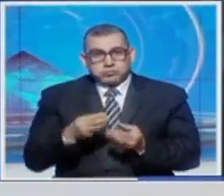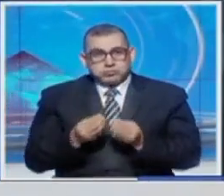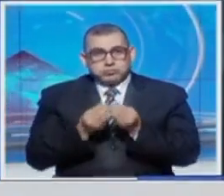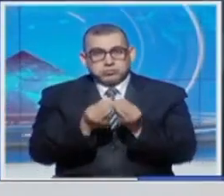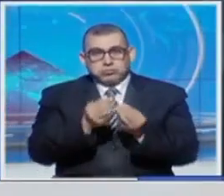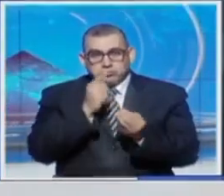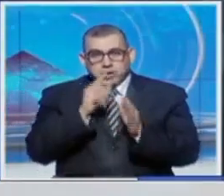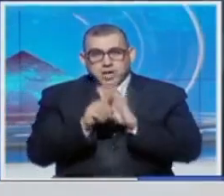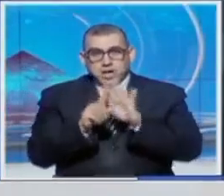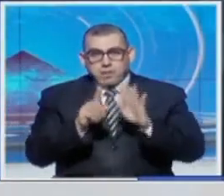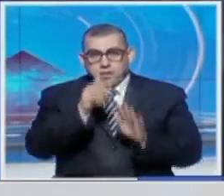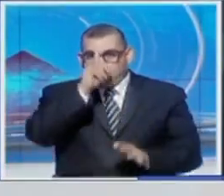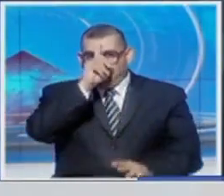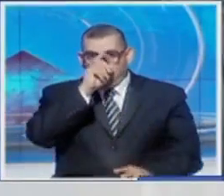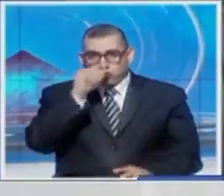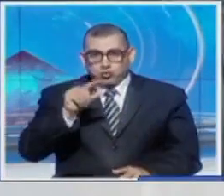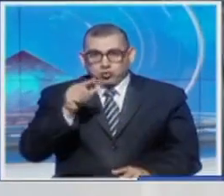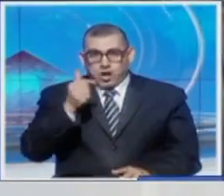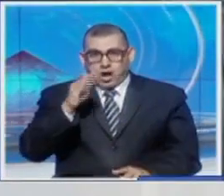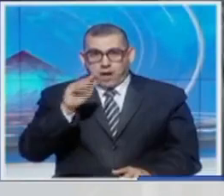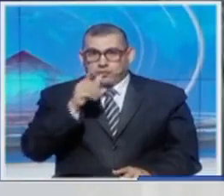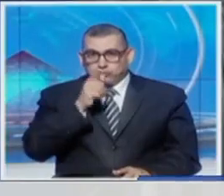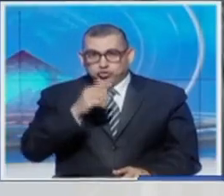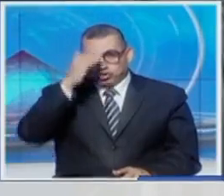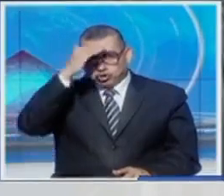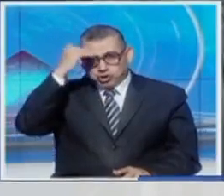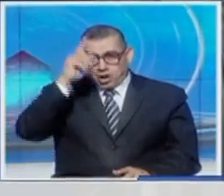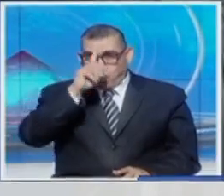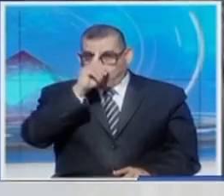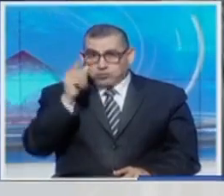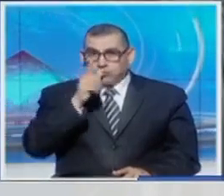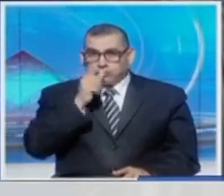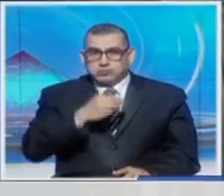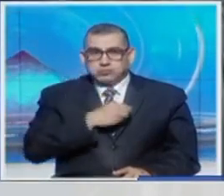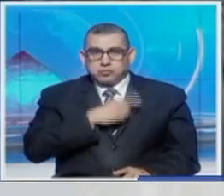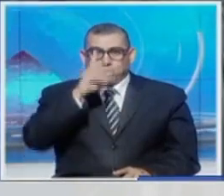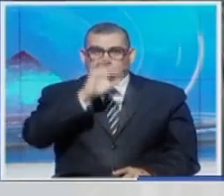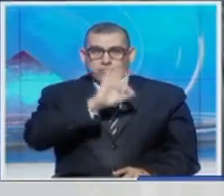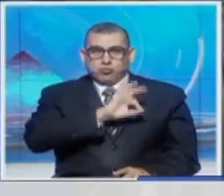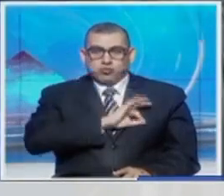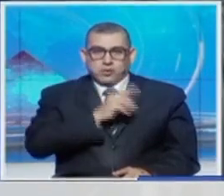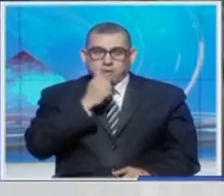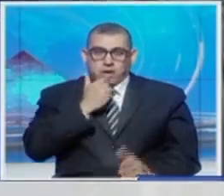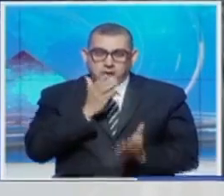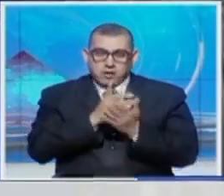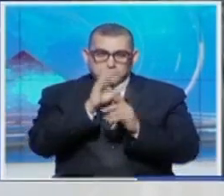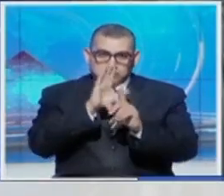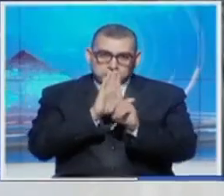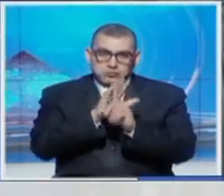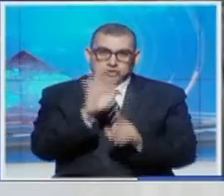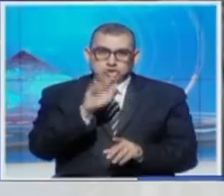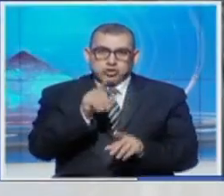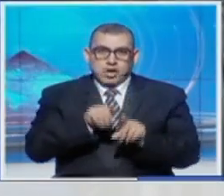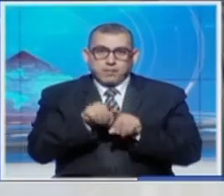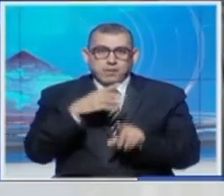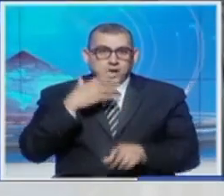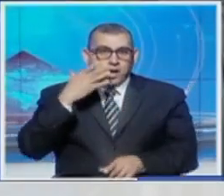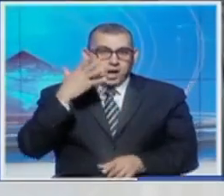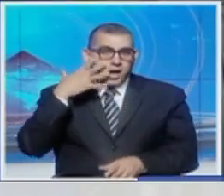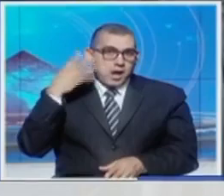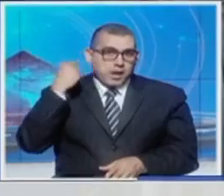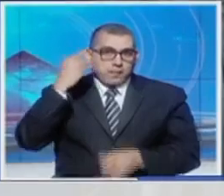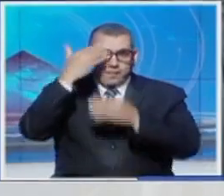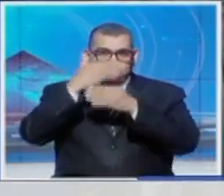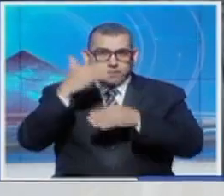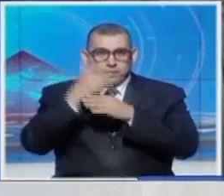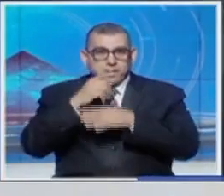تقدم فضيلة الإمام الأكبر دكتور أحمد الطيب شيخ الأزهر بخالص العزاء وصادق المواساة إلى الشعبين الليبي والمغربي